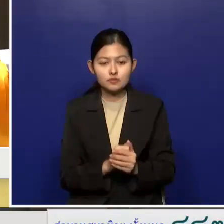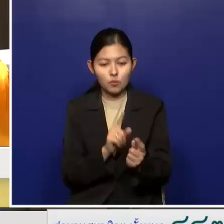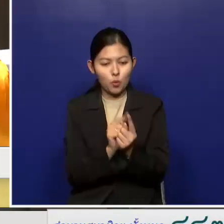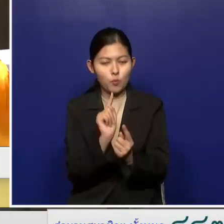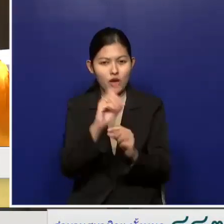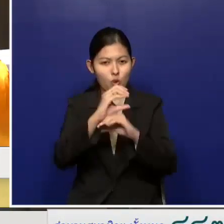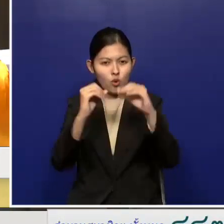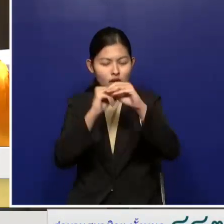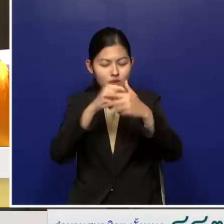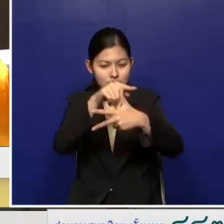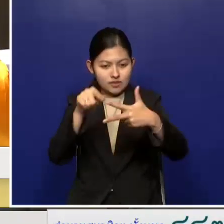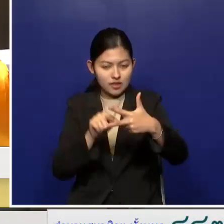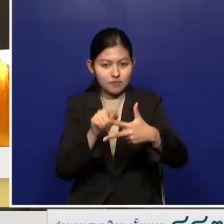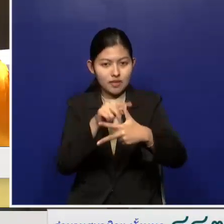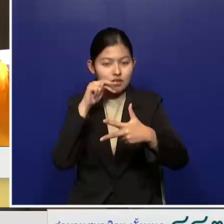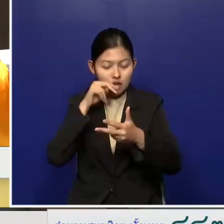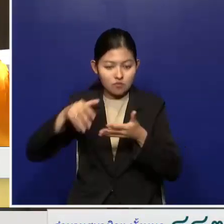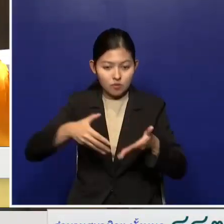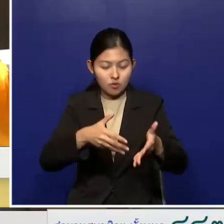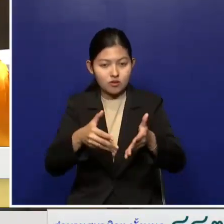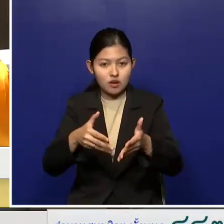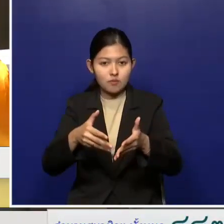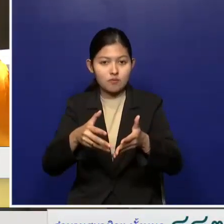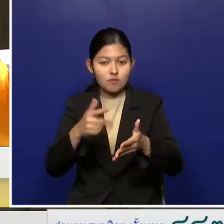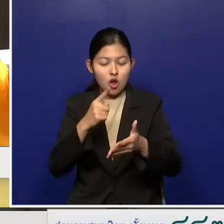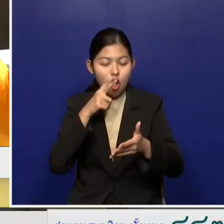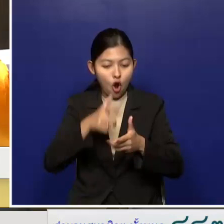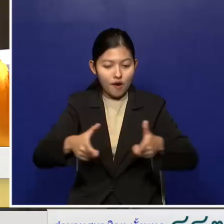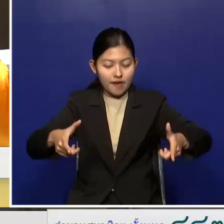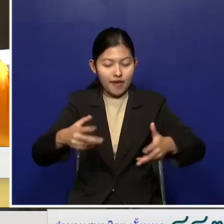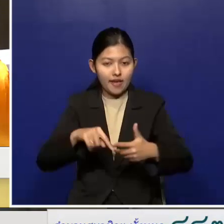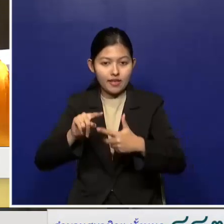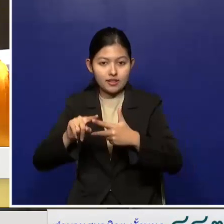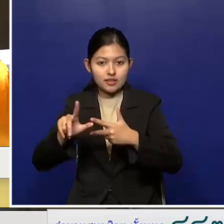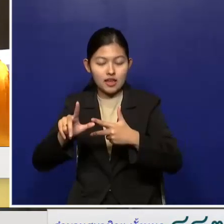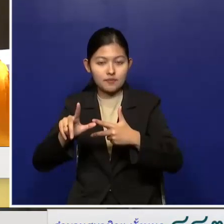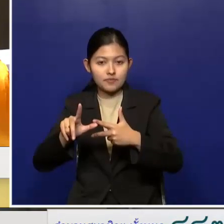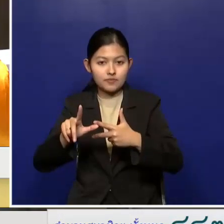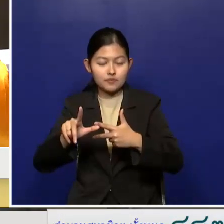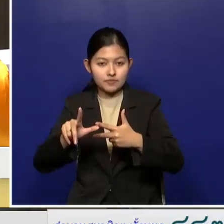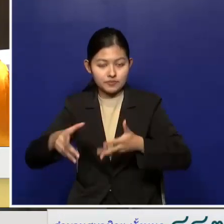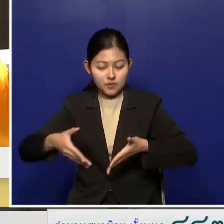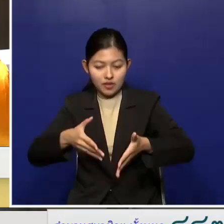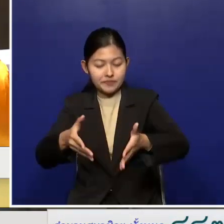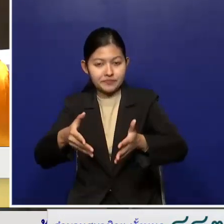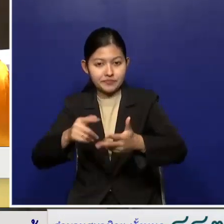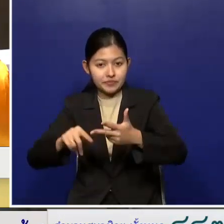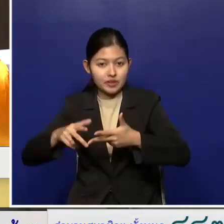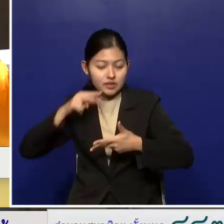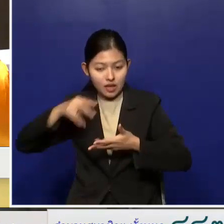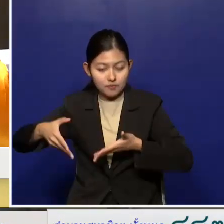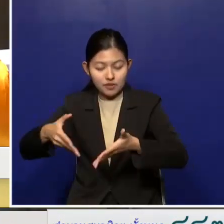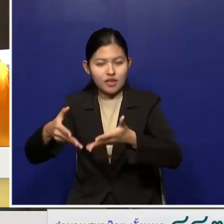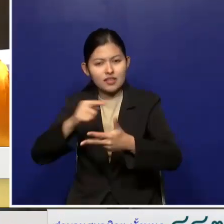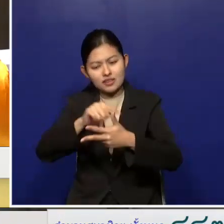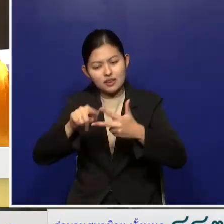ก็คืออ่างเก็บน้ำคลองพวาใหญ่อ่างเก็บน้ำบ้านเนินสมบูรณ์อ่างเก็บน้ำหนองปะแกดนะคะแต่ดิ